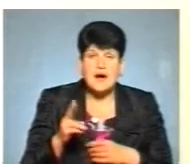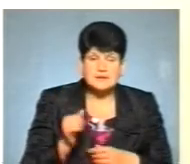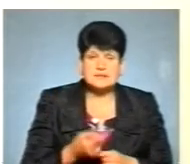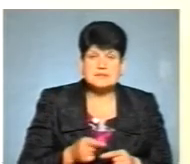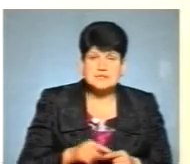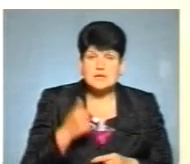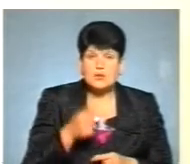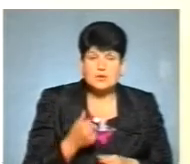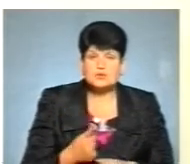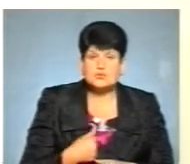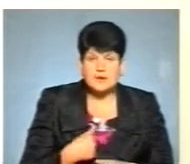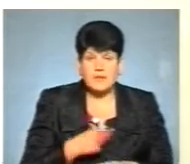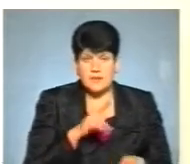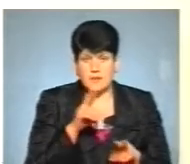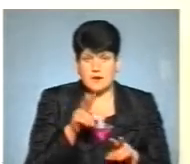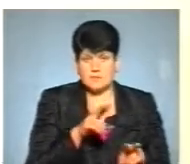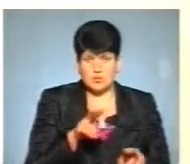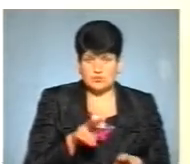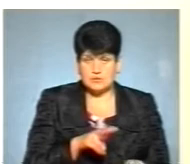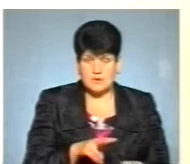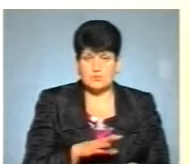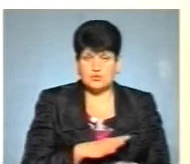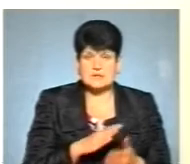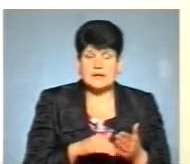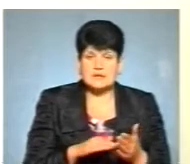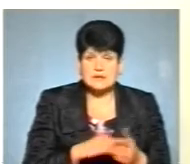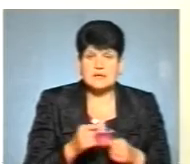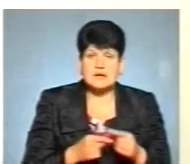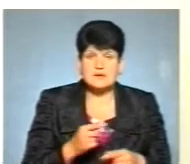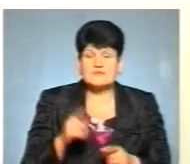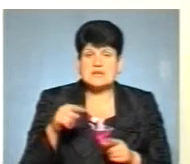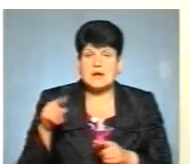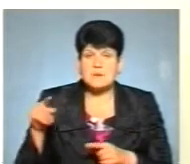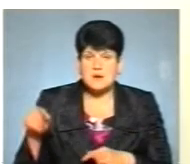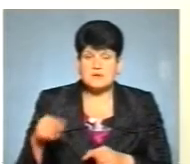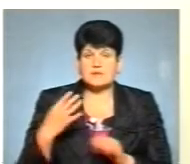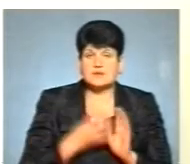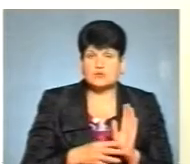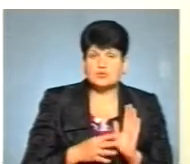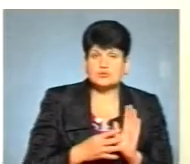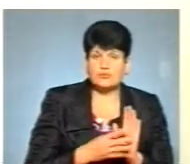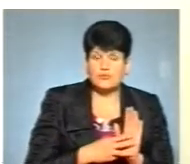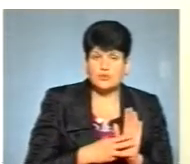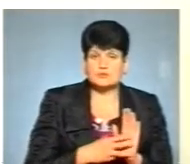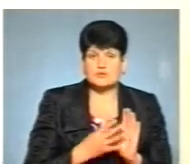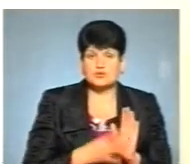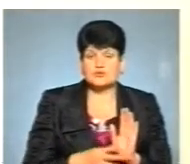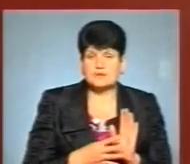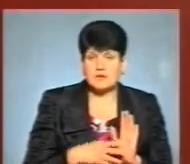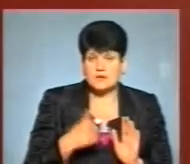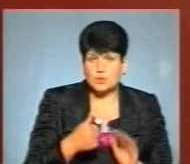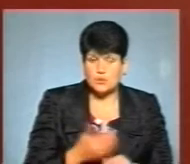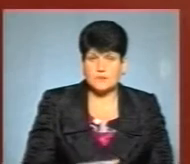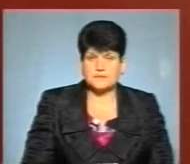які я наблюдаю, і будучи на ліквідації наслідків в Закарпатті 98-го, 99-го і так далі.